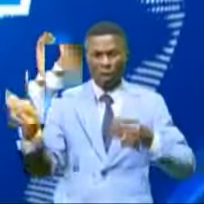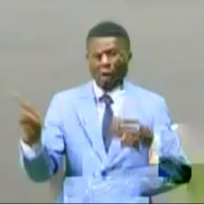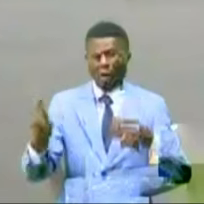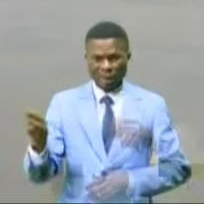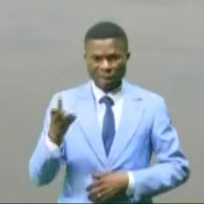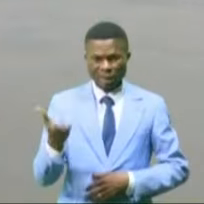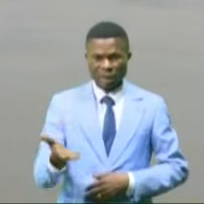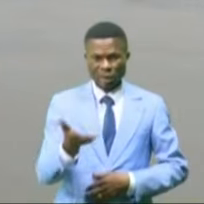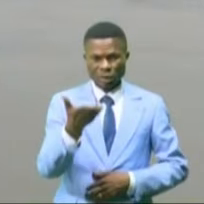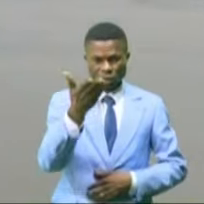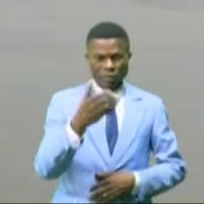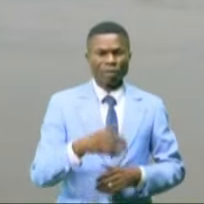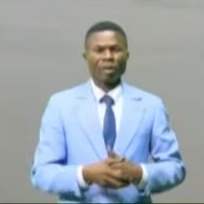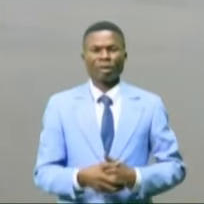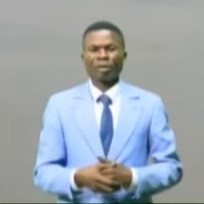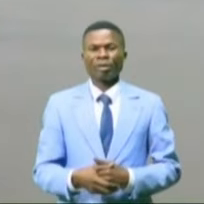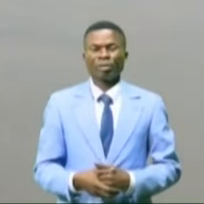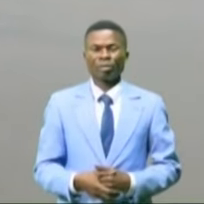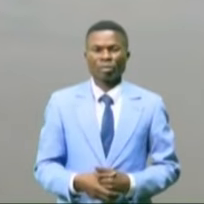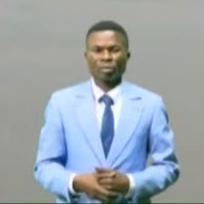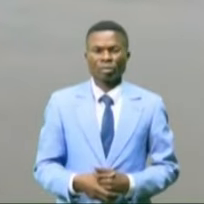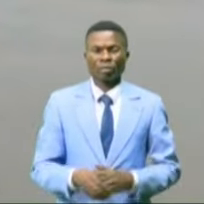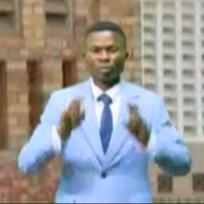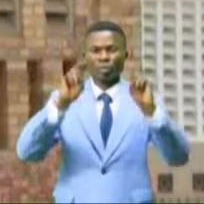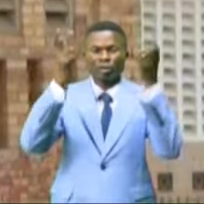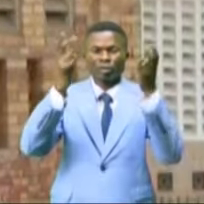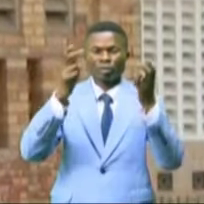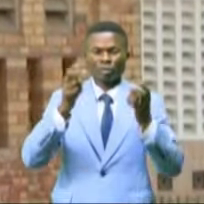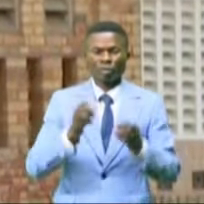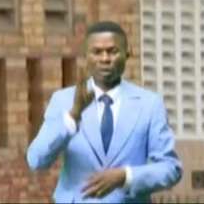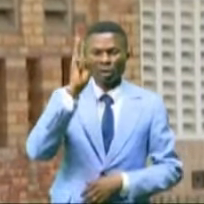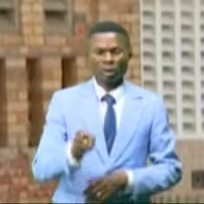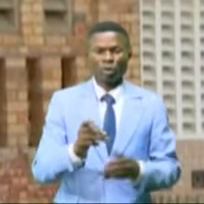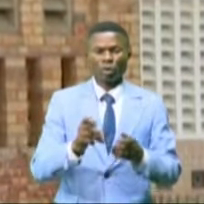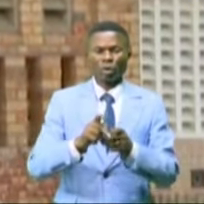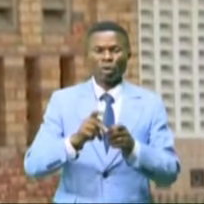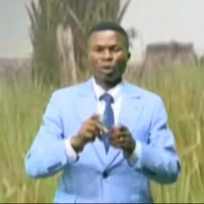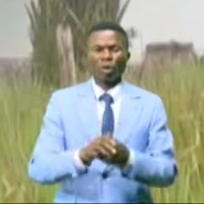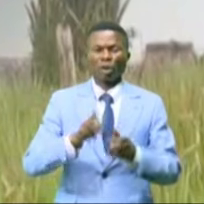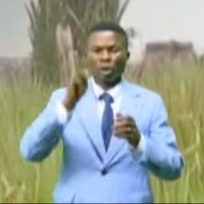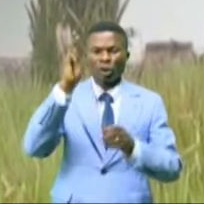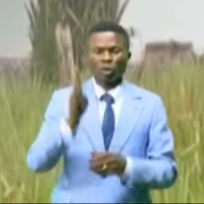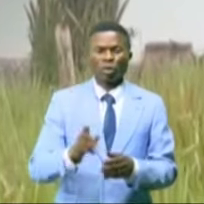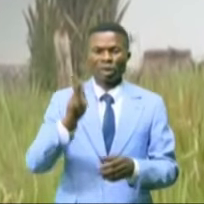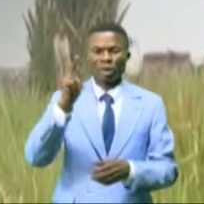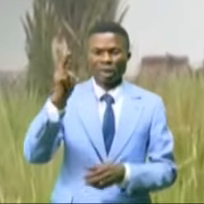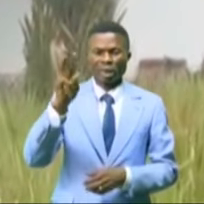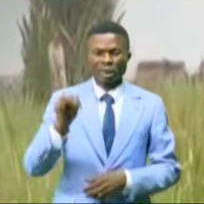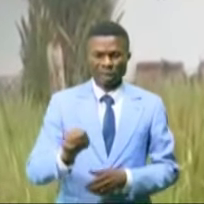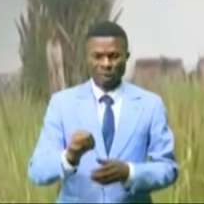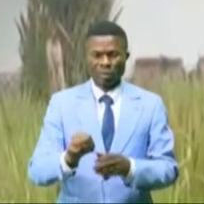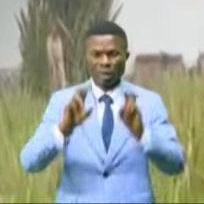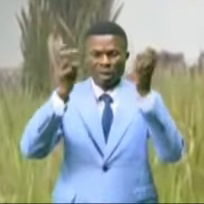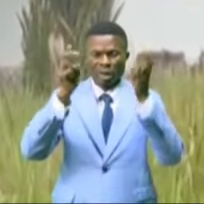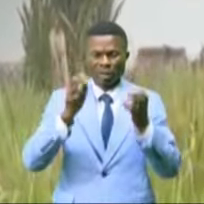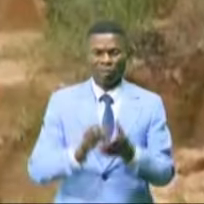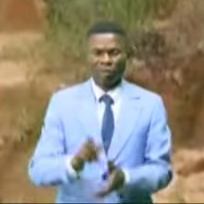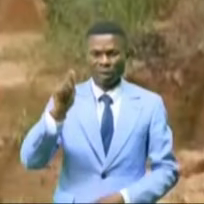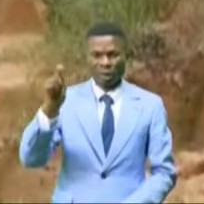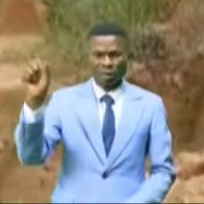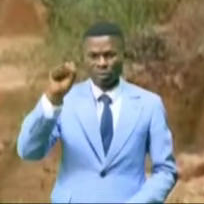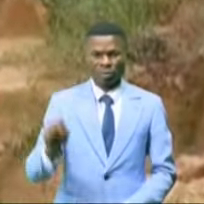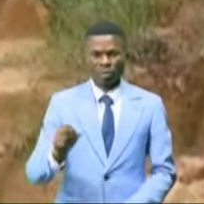Kai. Ici Luebo, une cité située à 300 km de la ville de Tchikapa. L'ancien chef-lieu du district de